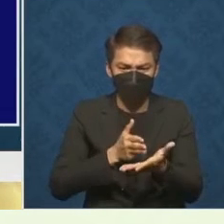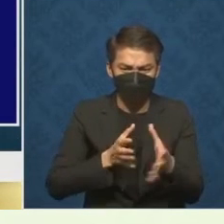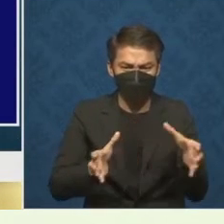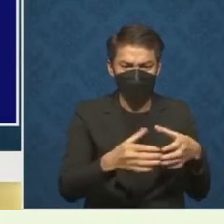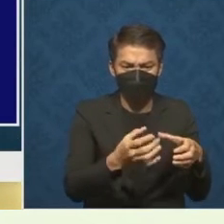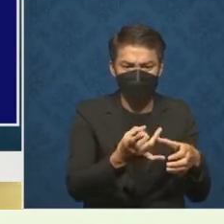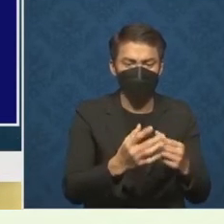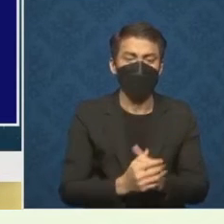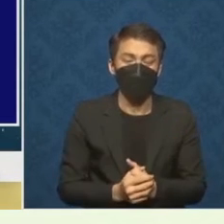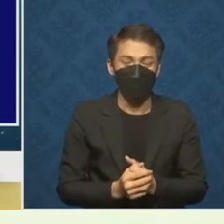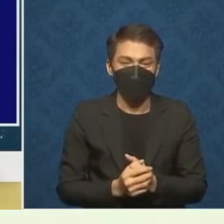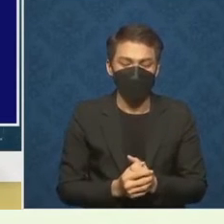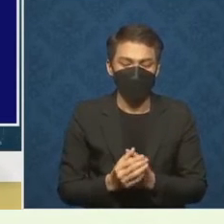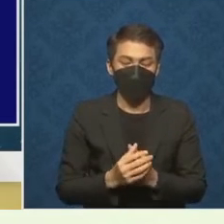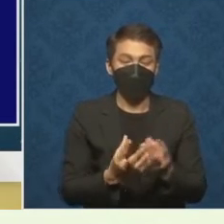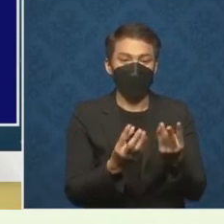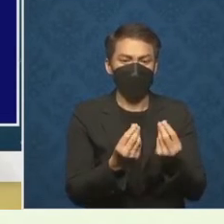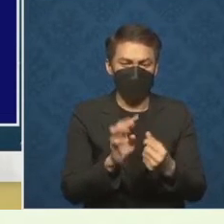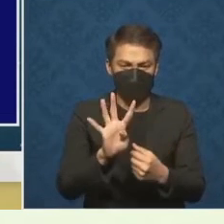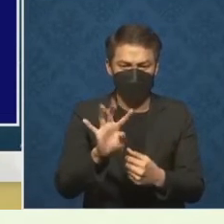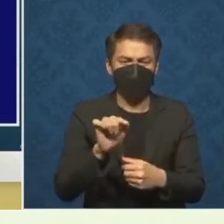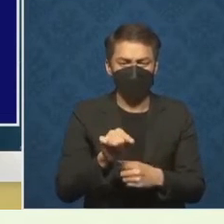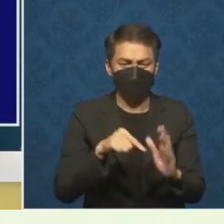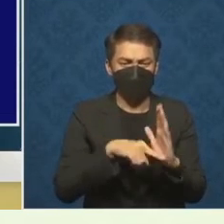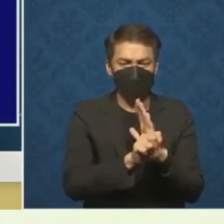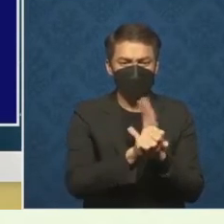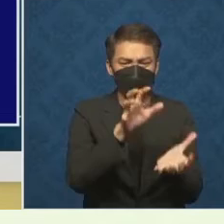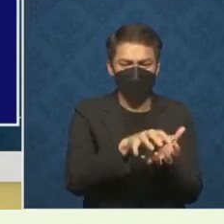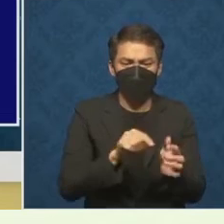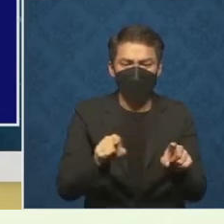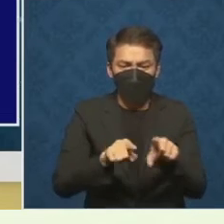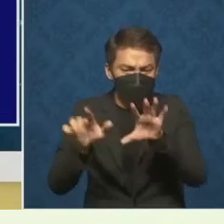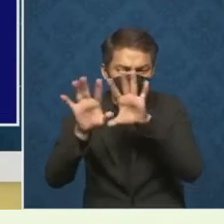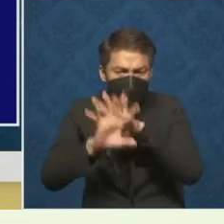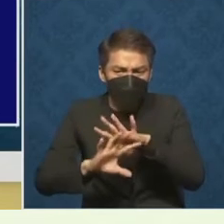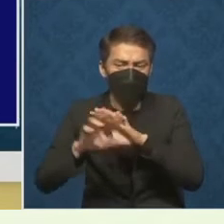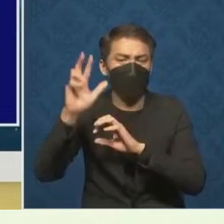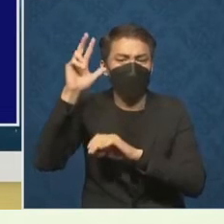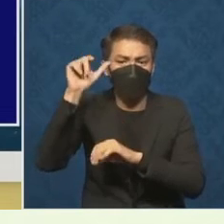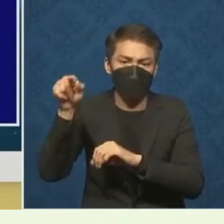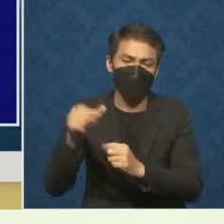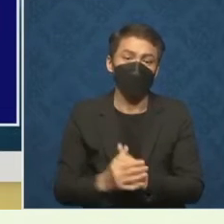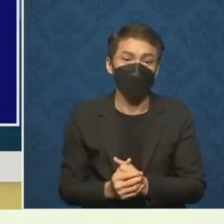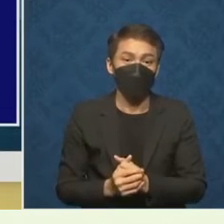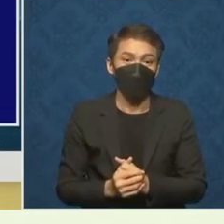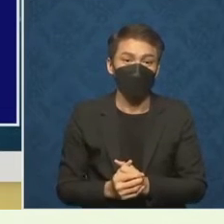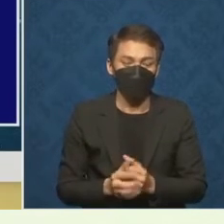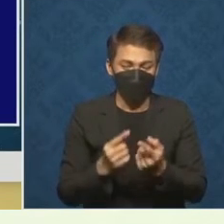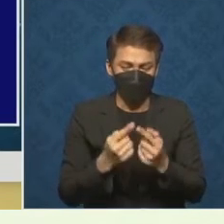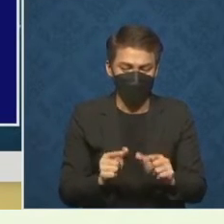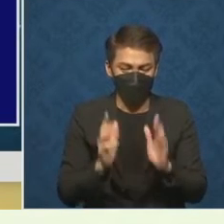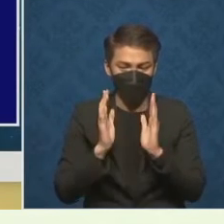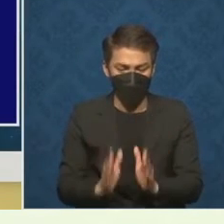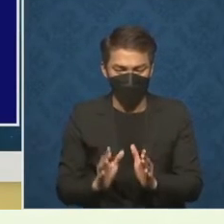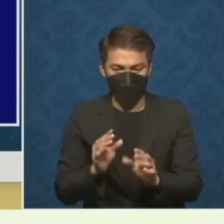ะครับนะก็มีลักษณะเดียวกับที่ลำปางนะครับแจกเงินกันนะครับแต่บทบาทของผู้ที่แจกเงินมันเปลี่ยน